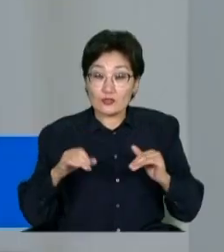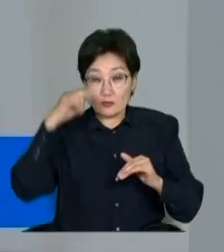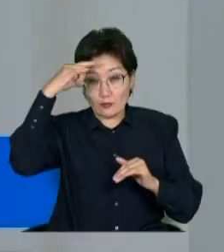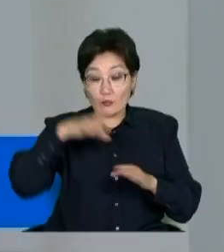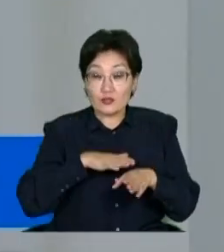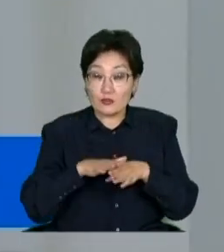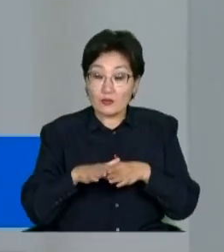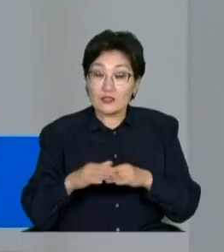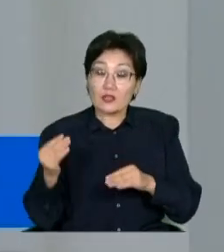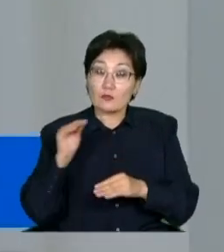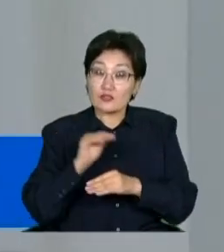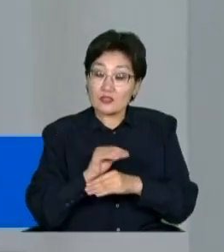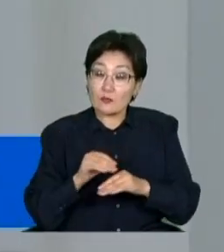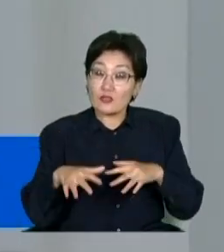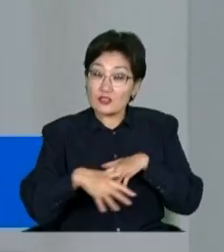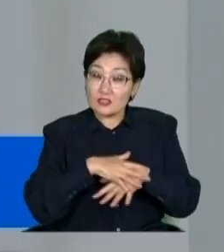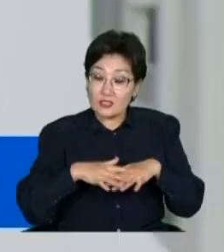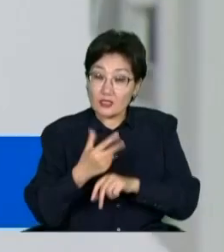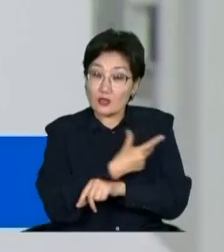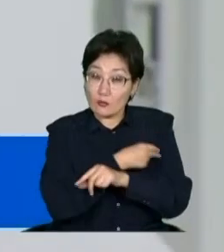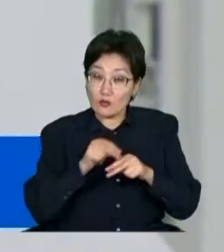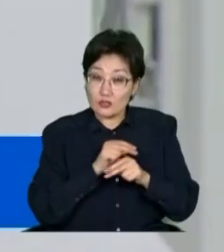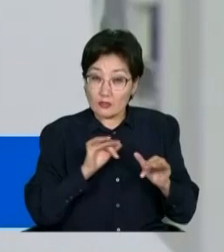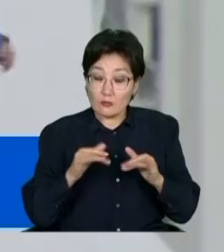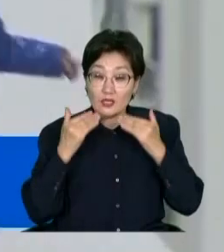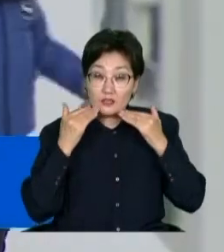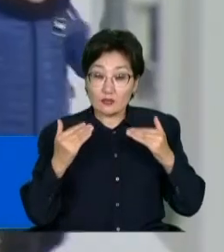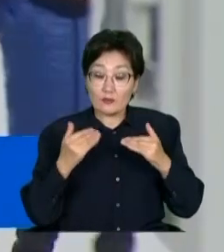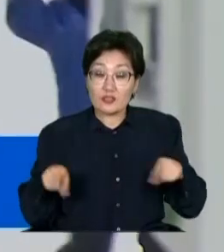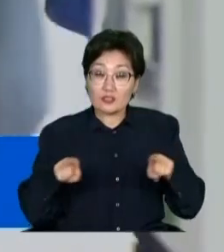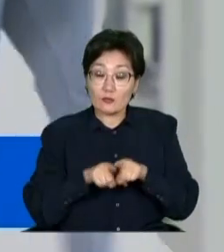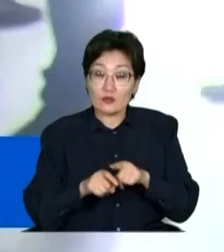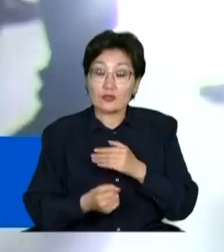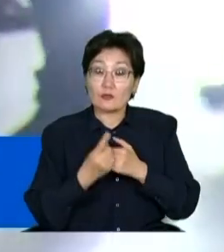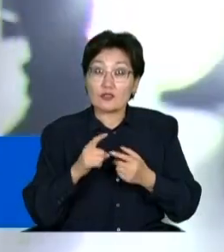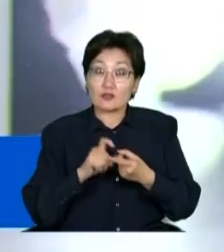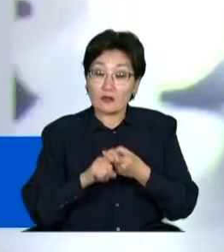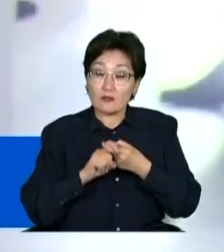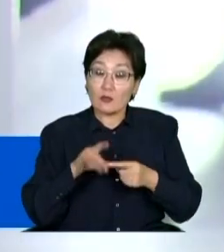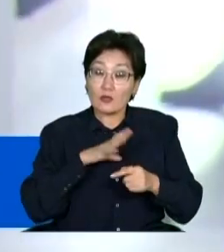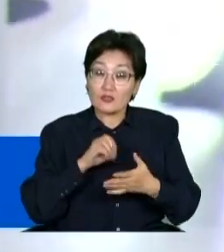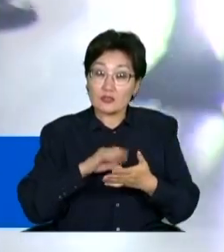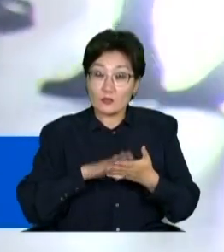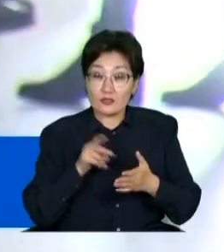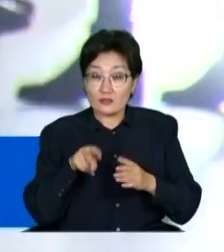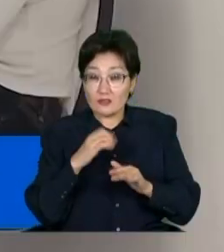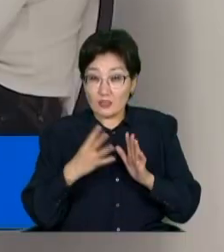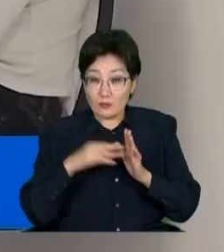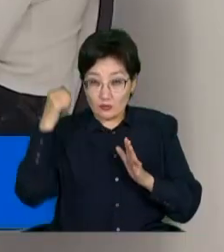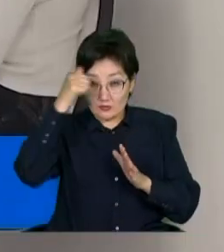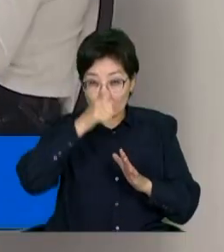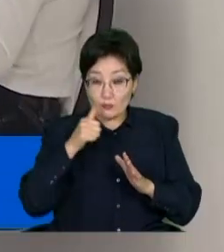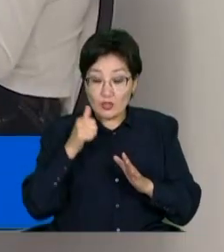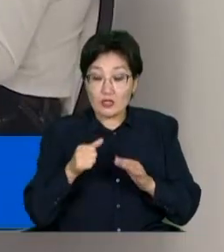полным ходом идет дополнительная массовая иммунизация. Последняя подобная вспышка кори была зафиксирована в 2019